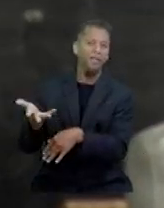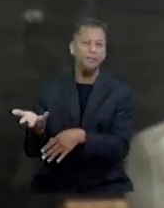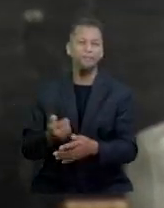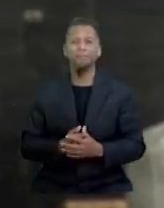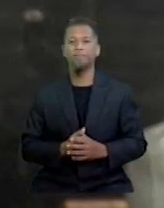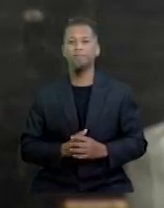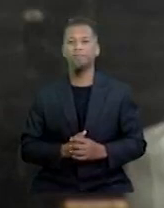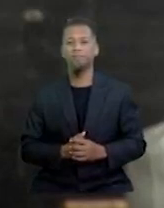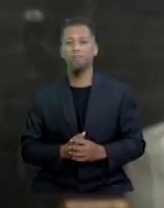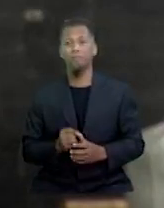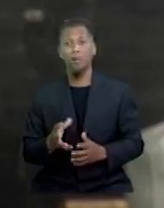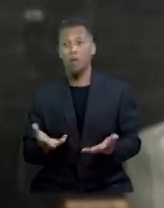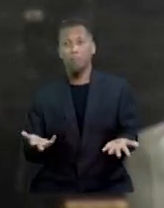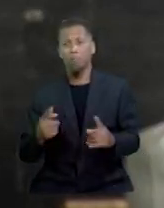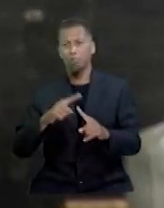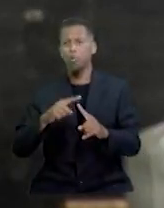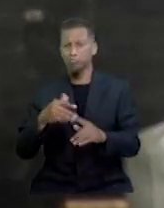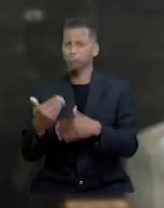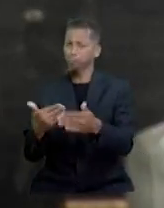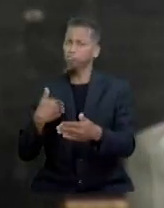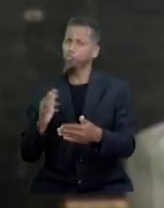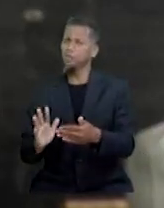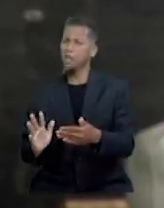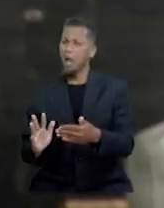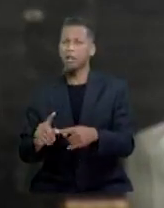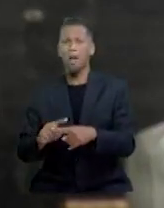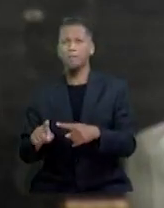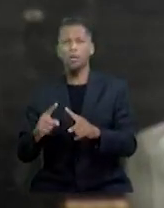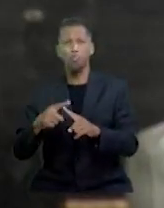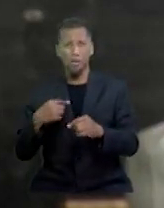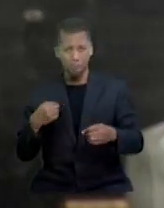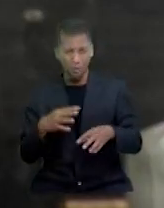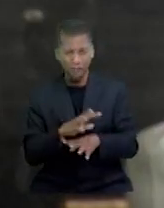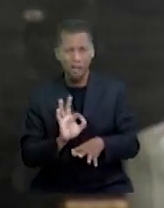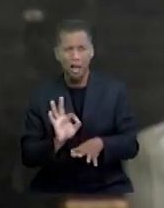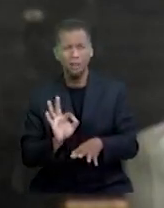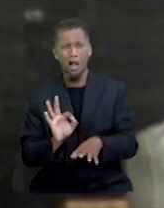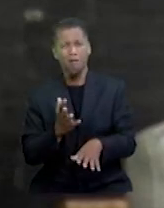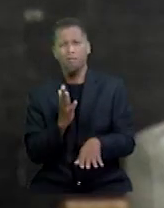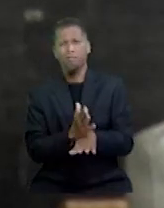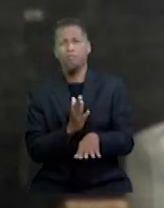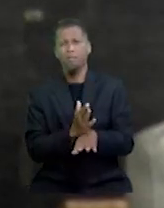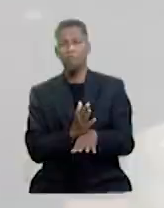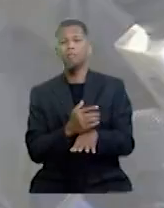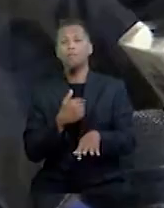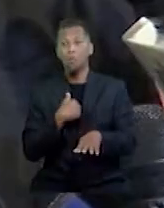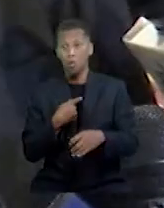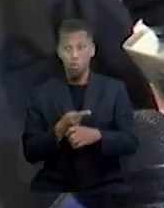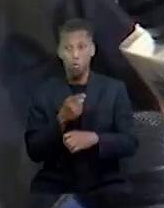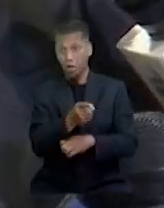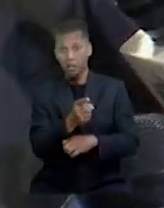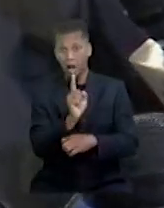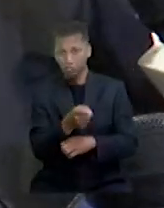sudah mengerjakan tugasnya tapi tidak dikerjakan. Jadi kemana lagi kami harus minta keadilan kalau karena